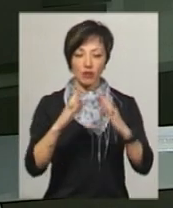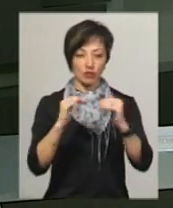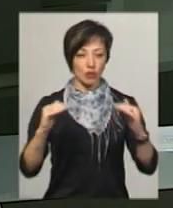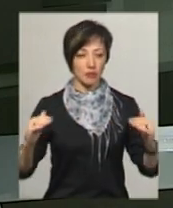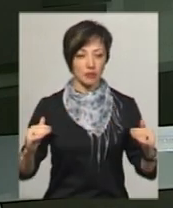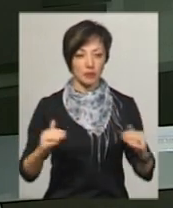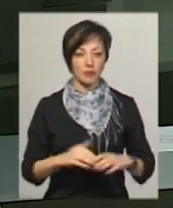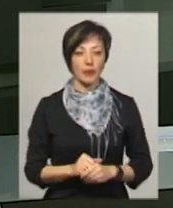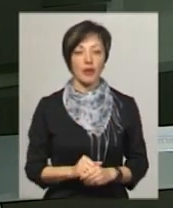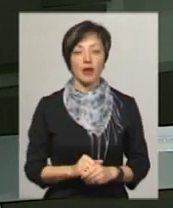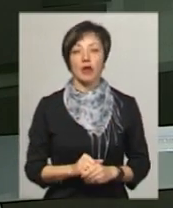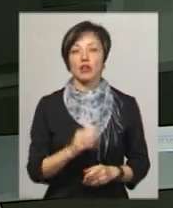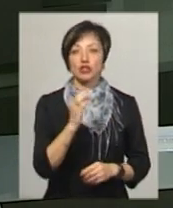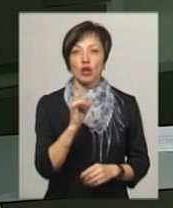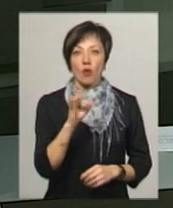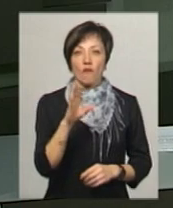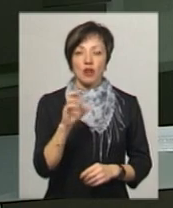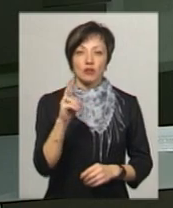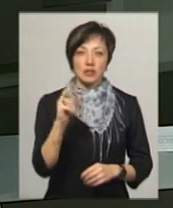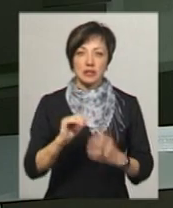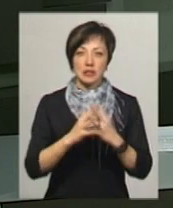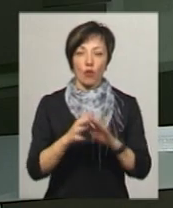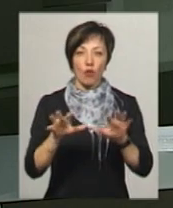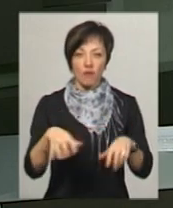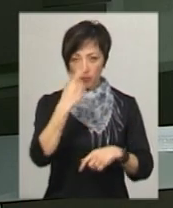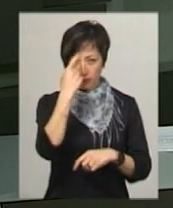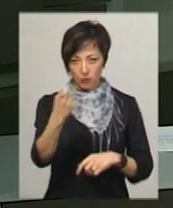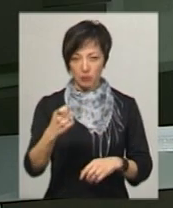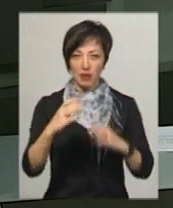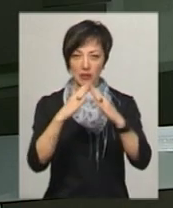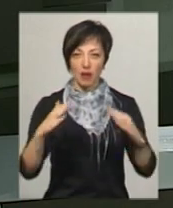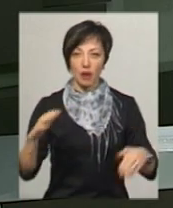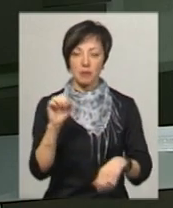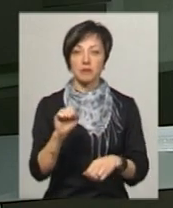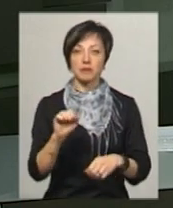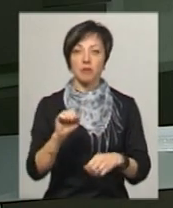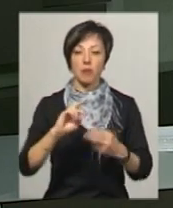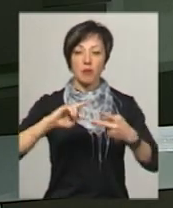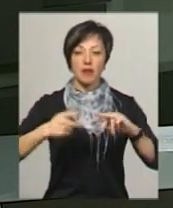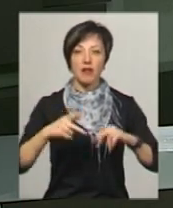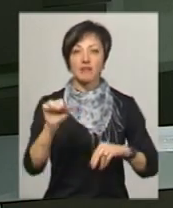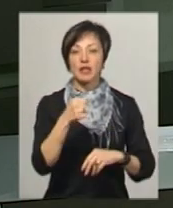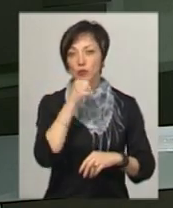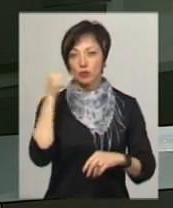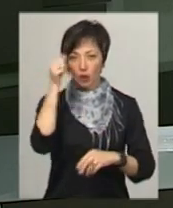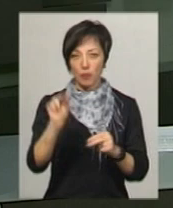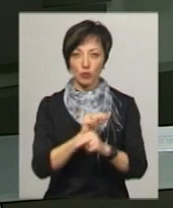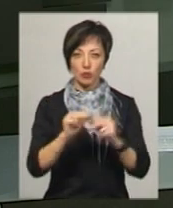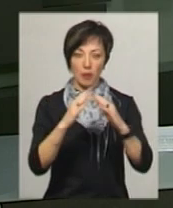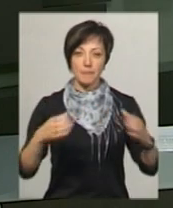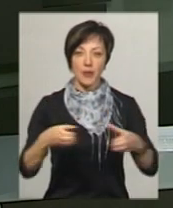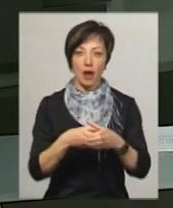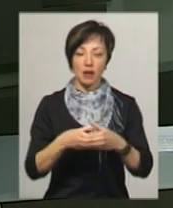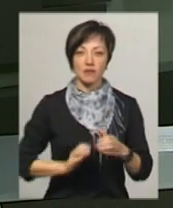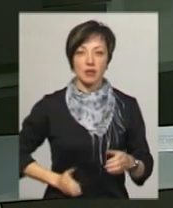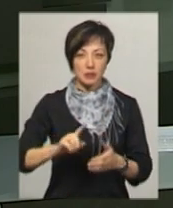металочерепичної покрівлі. Шаровецький сільський голова Болеслав Бондар повідомив, дах перекрили в серпні минулого року. Ремонтують покрівлю бригада